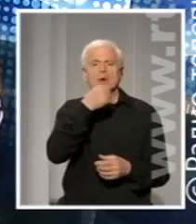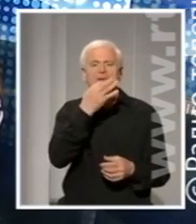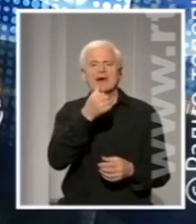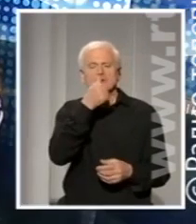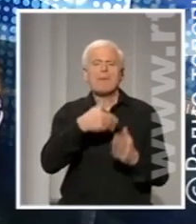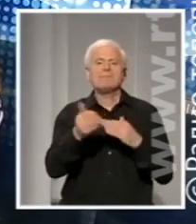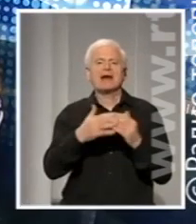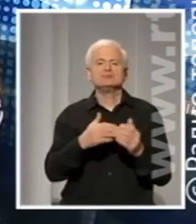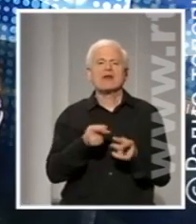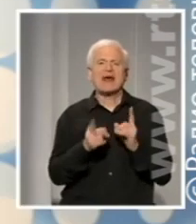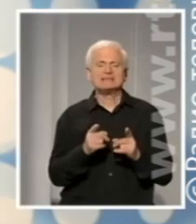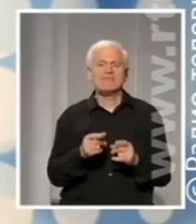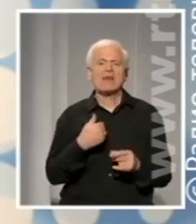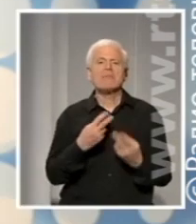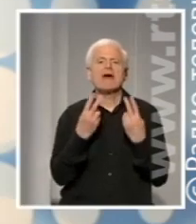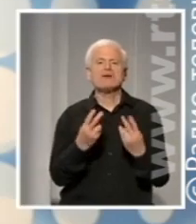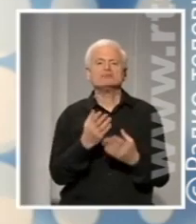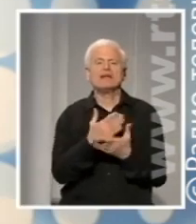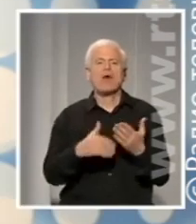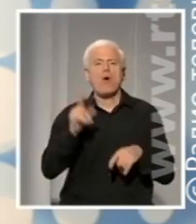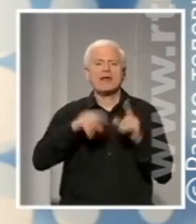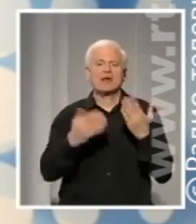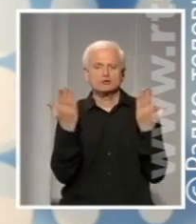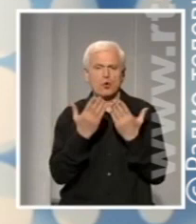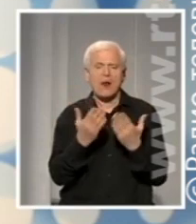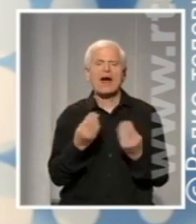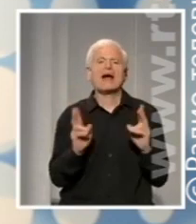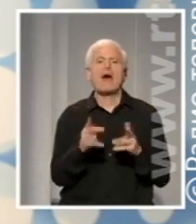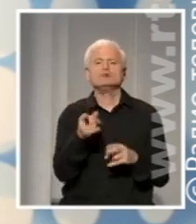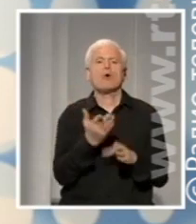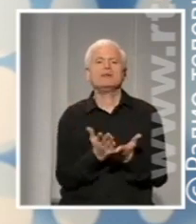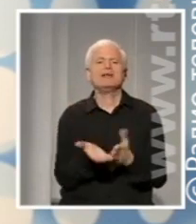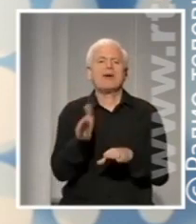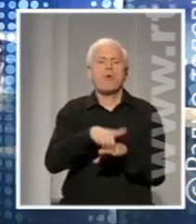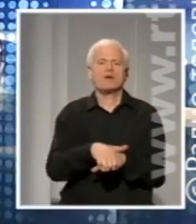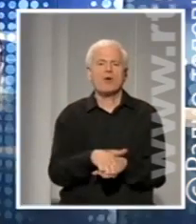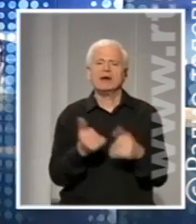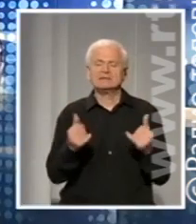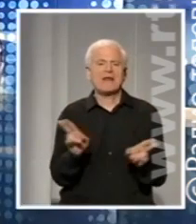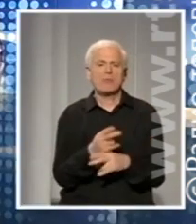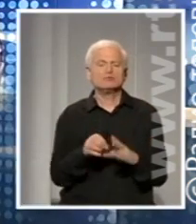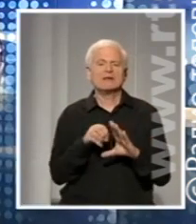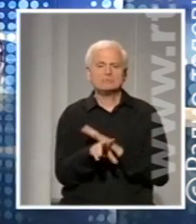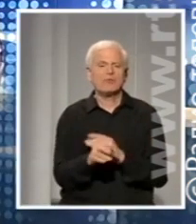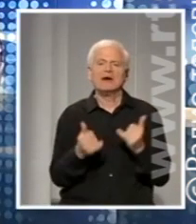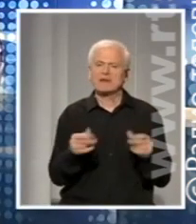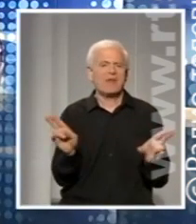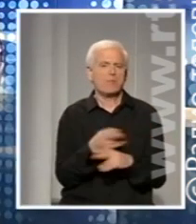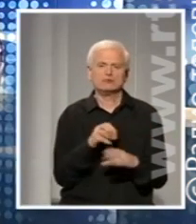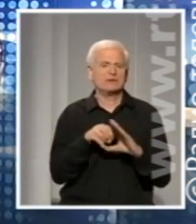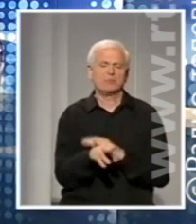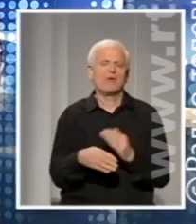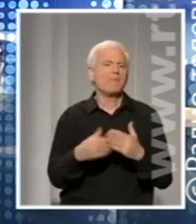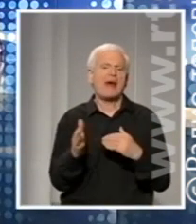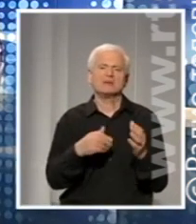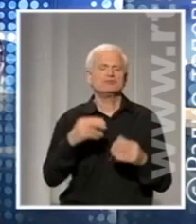praktičnom nastavom? Ona je veoma bitan deo nekih škola. Kako će to biti nadoknađeno? Jasno da sad ne može da se sprovede. Pa sad je prosto nemoguće sprovesti